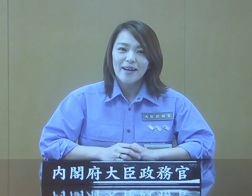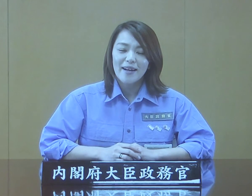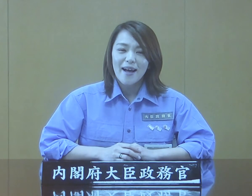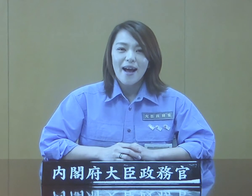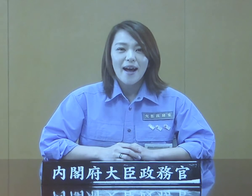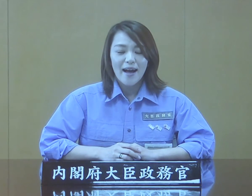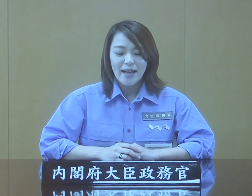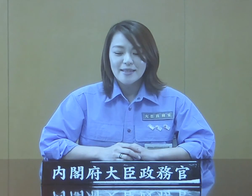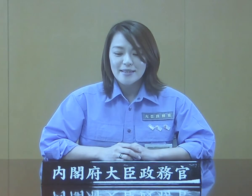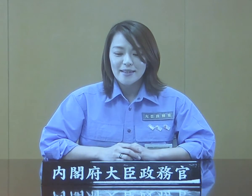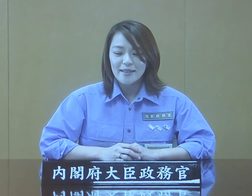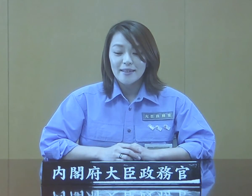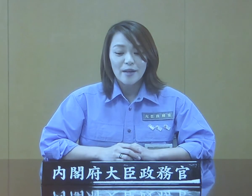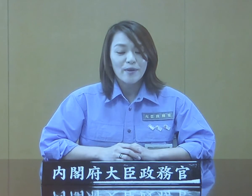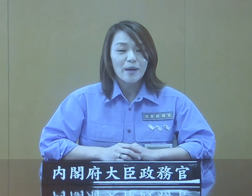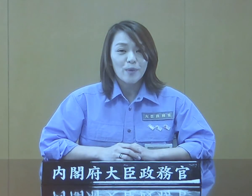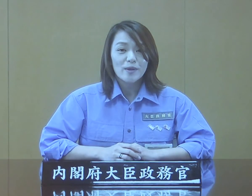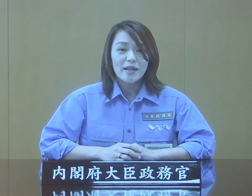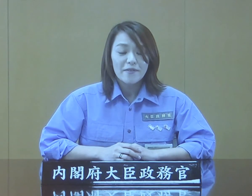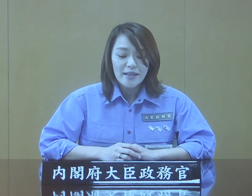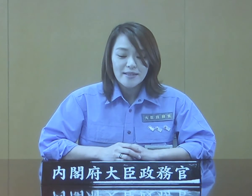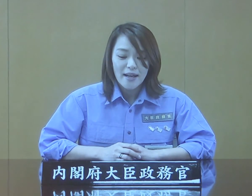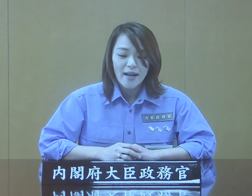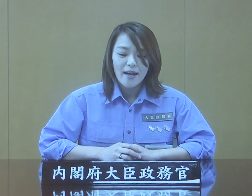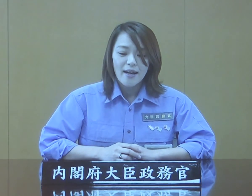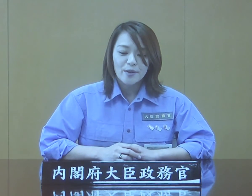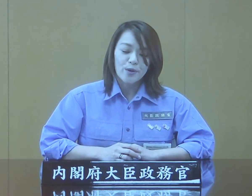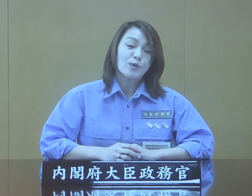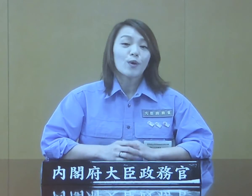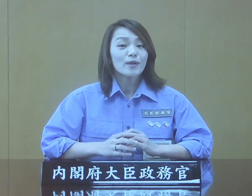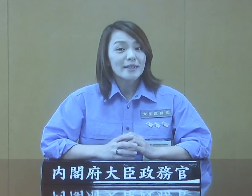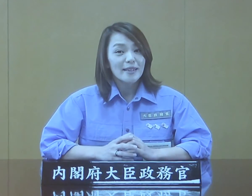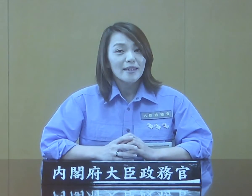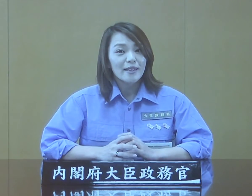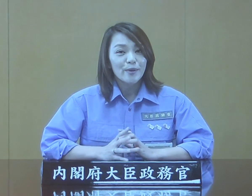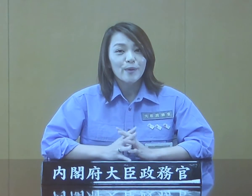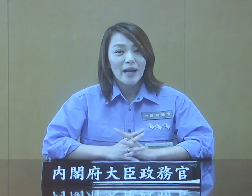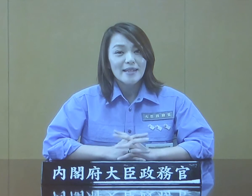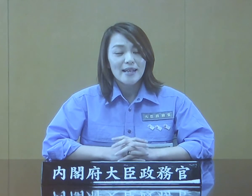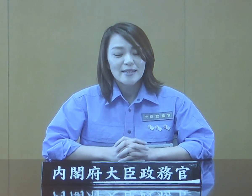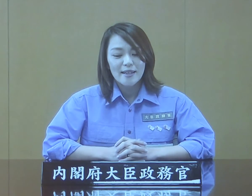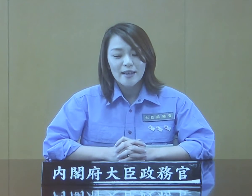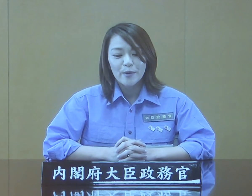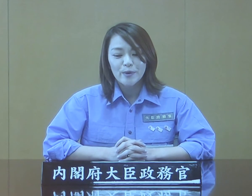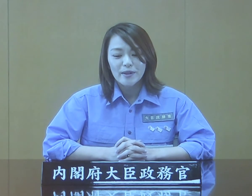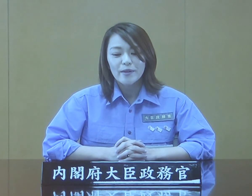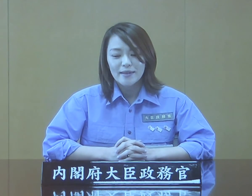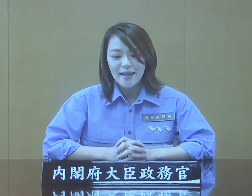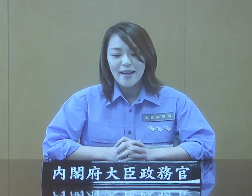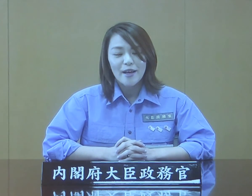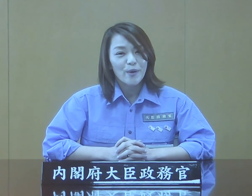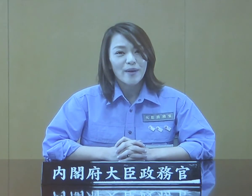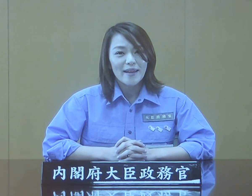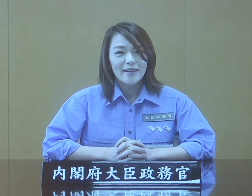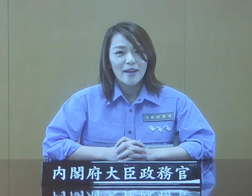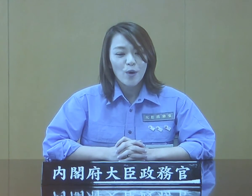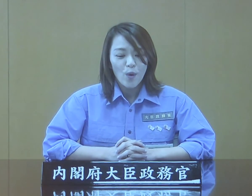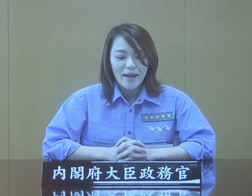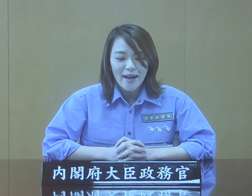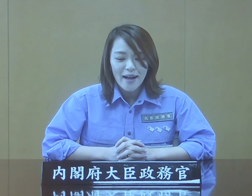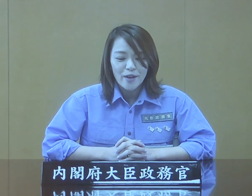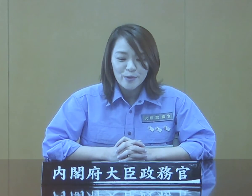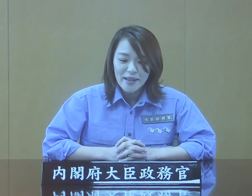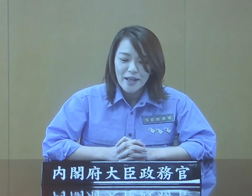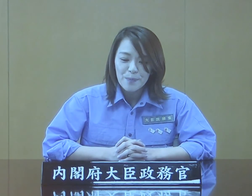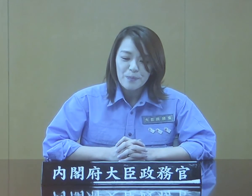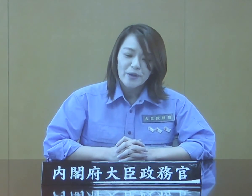回は愛知名古屋防災フェスタと同時に開催されたことによって、連携効果